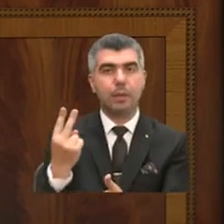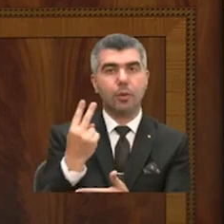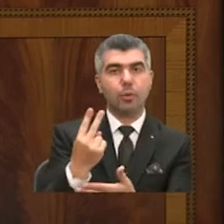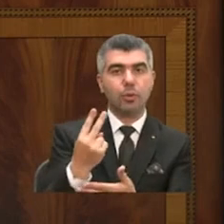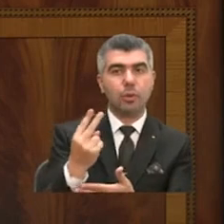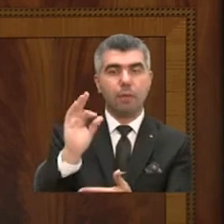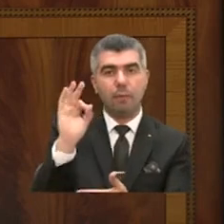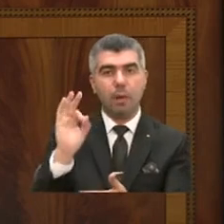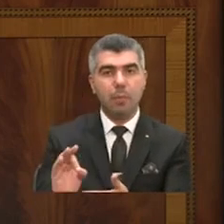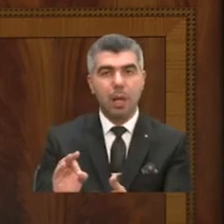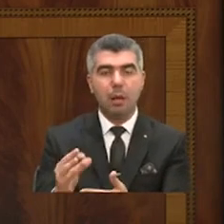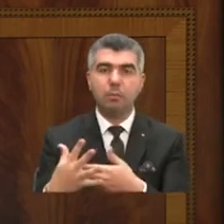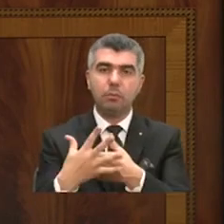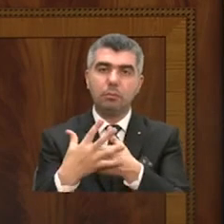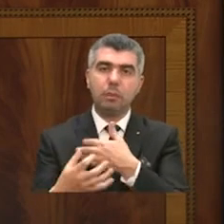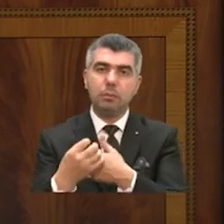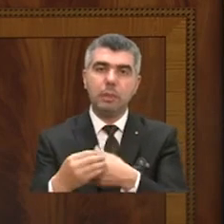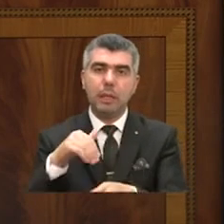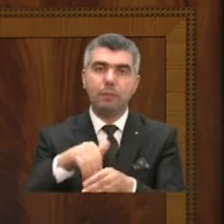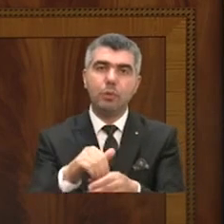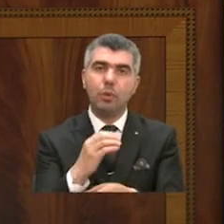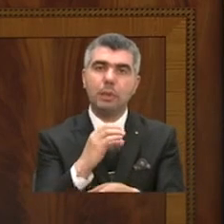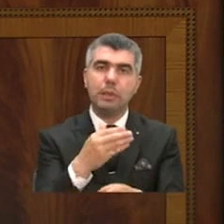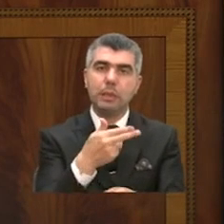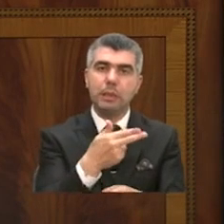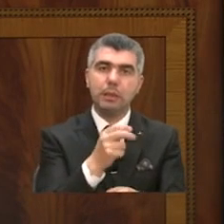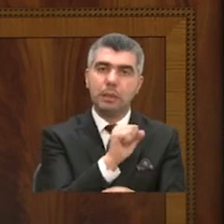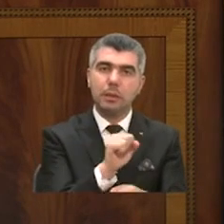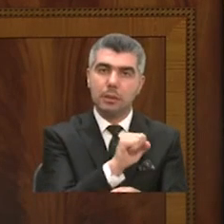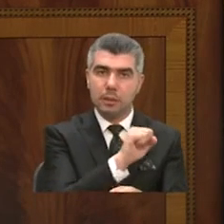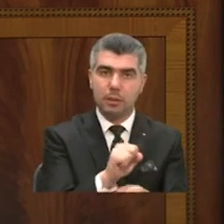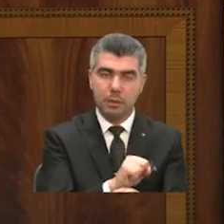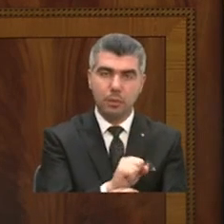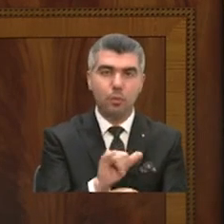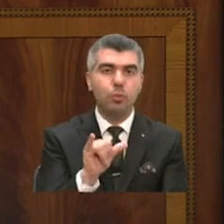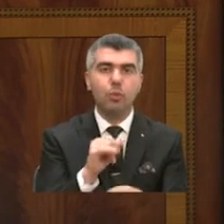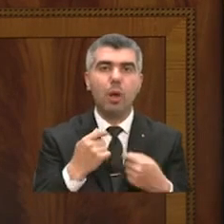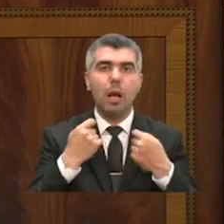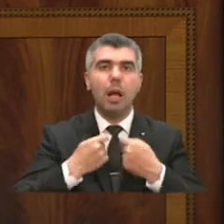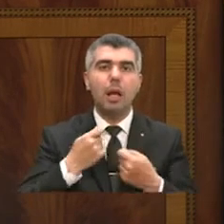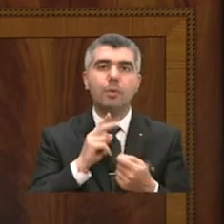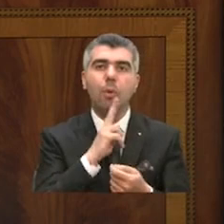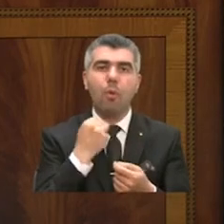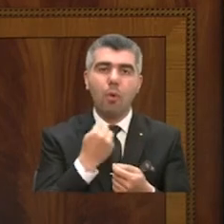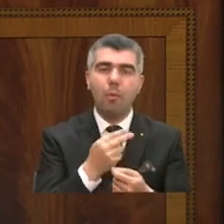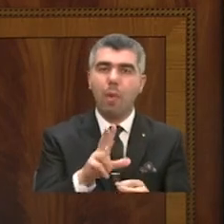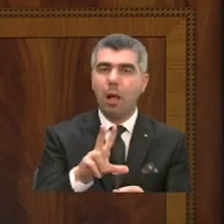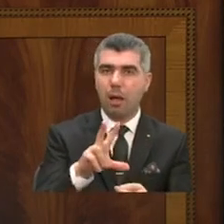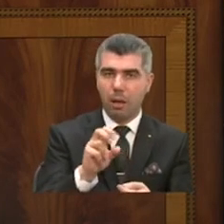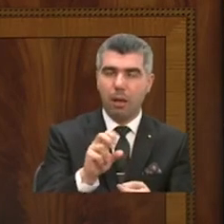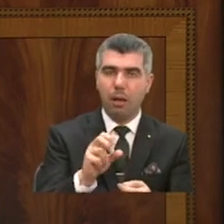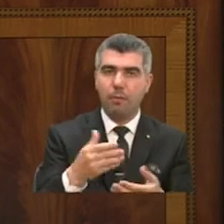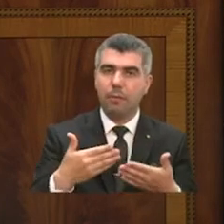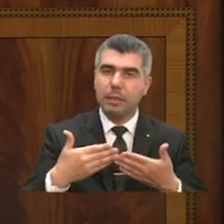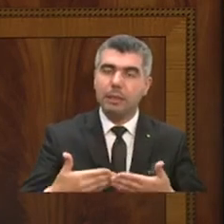الاشتراكات ديال الضمان الاجتماعي. فكيف السيد رئيس الحكومة ستتصرفون وانتم راكم عارفين الوضعية دابا كيفاش دايرة